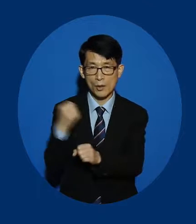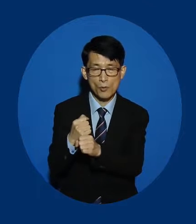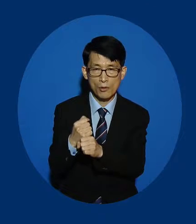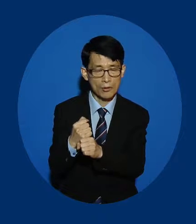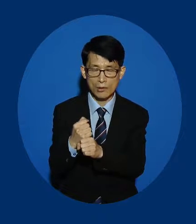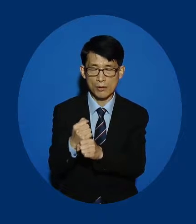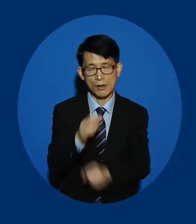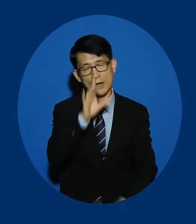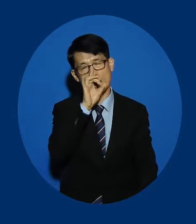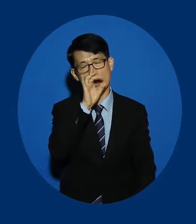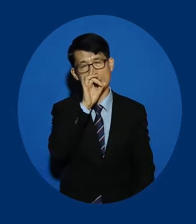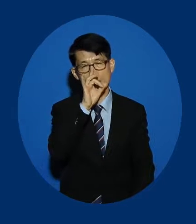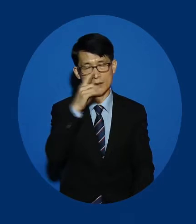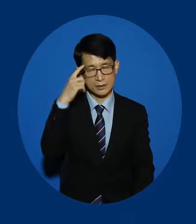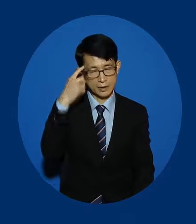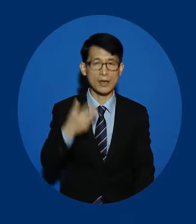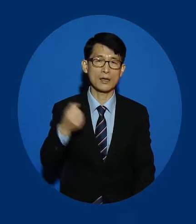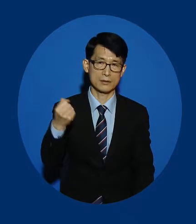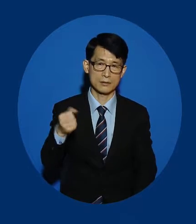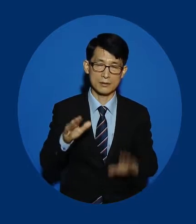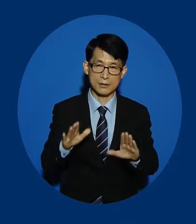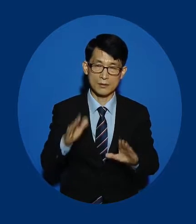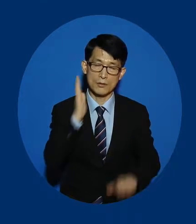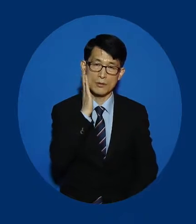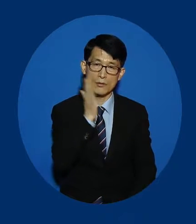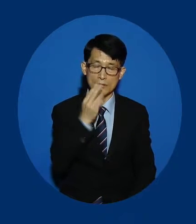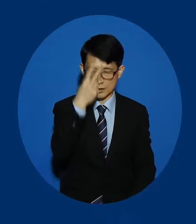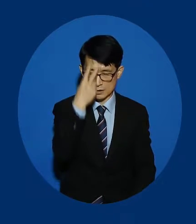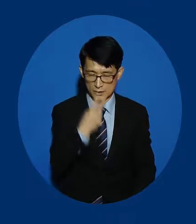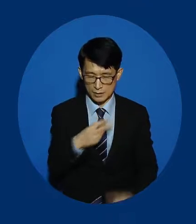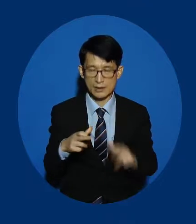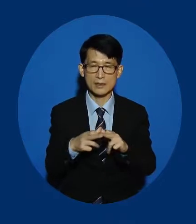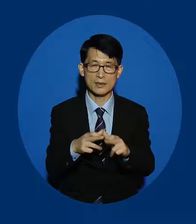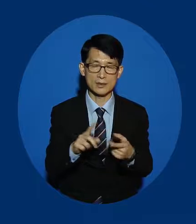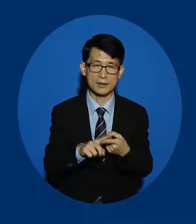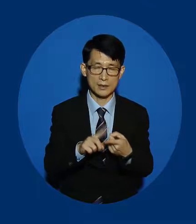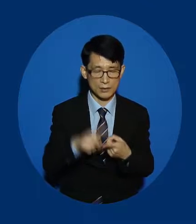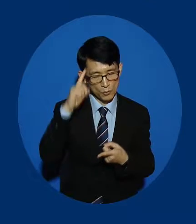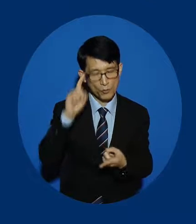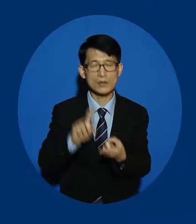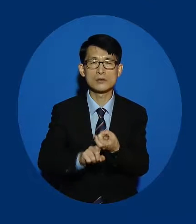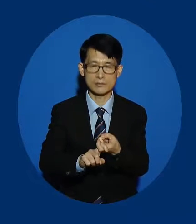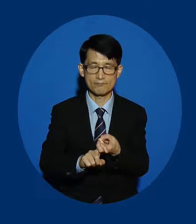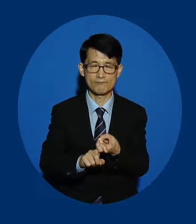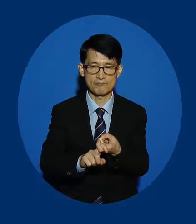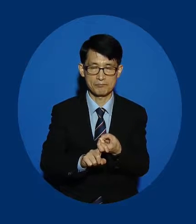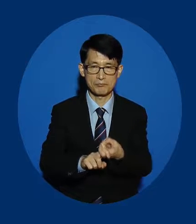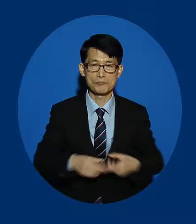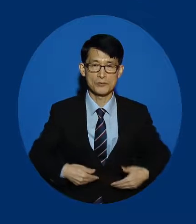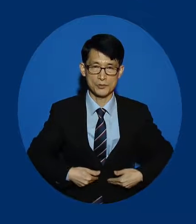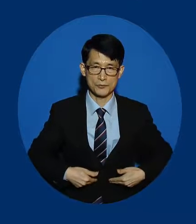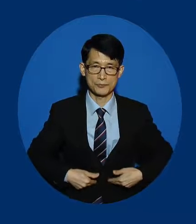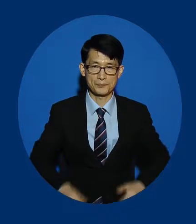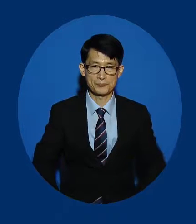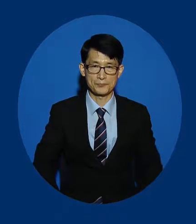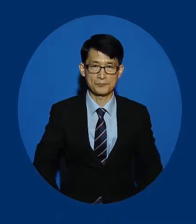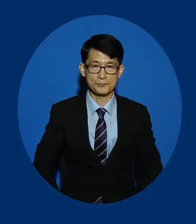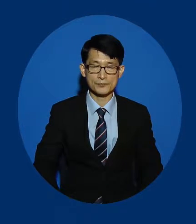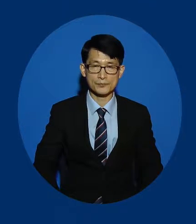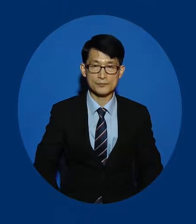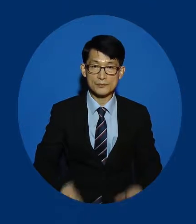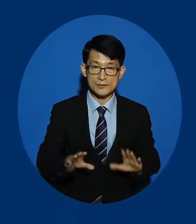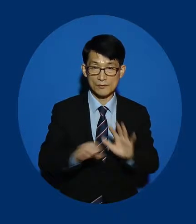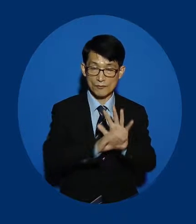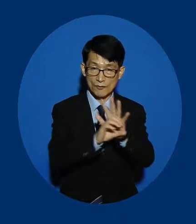시기일수록 감각장애인들의 문제를 다시 한번 깊이 되짚어봐야 되지 않을까 생각이 됩니다. 코로나19로 많은 우리